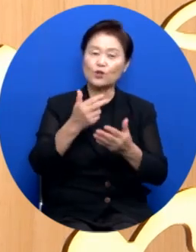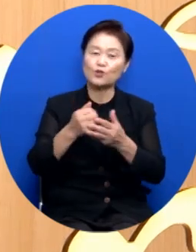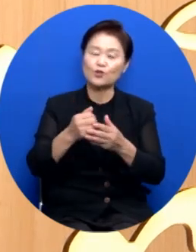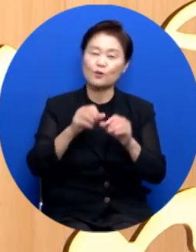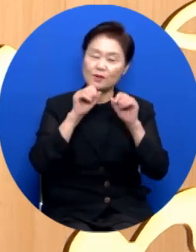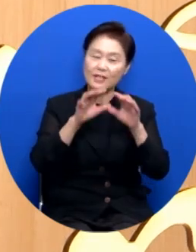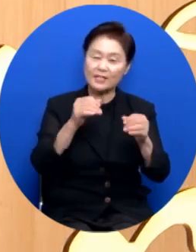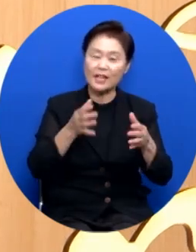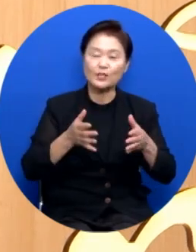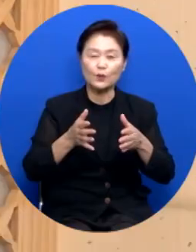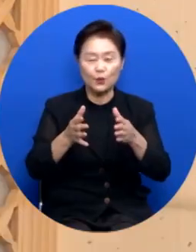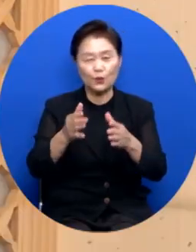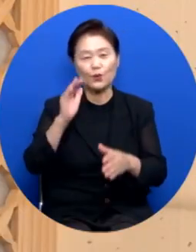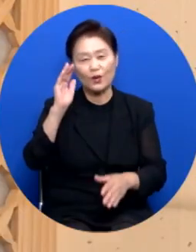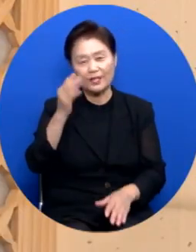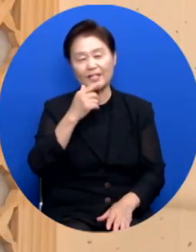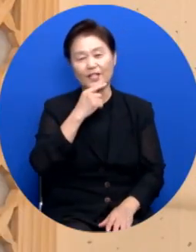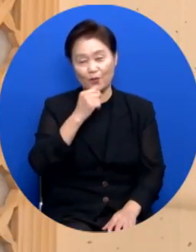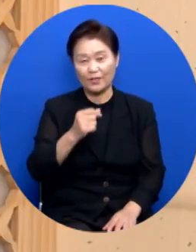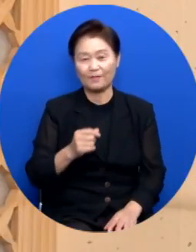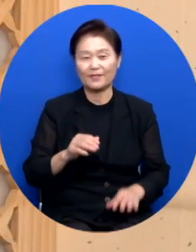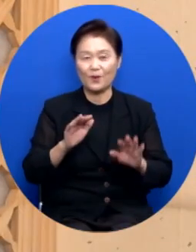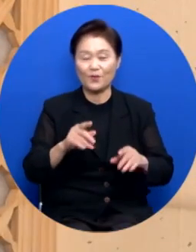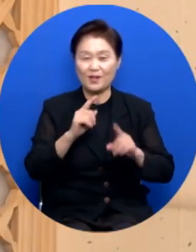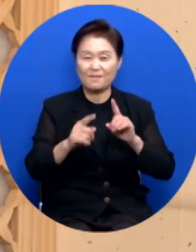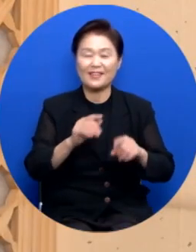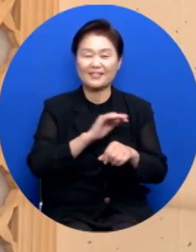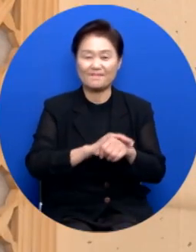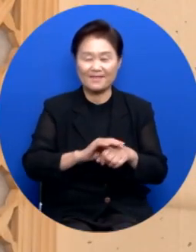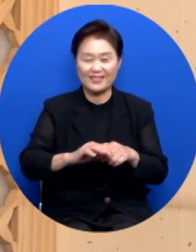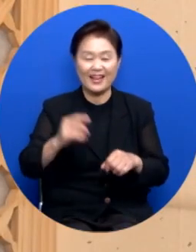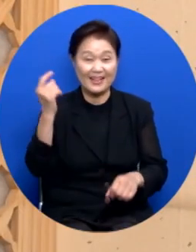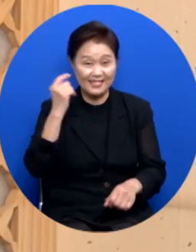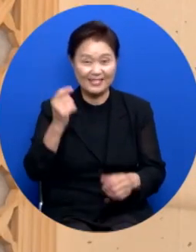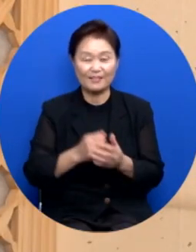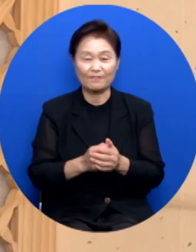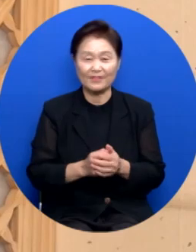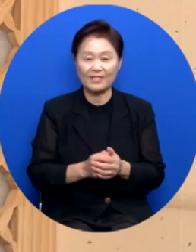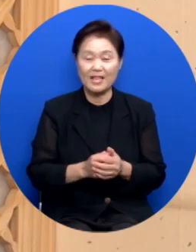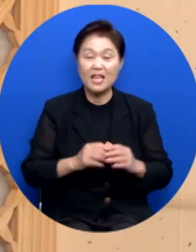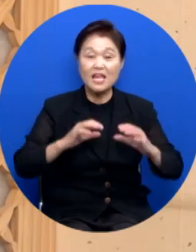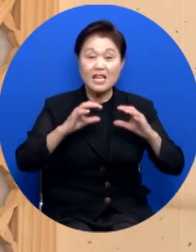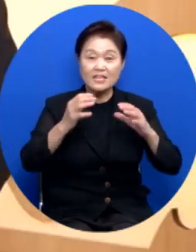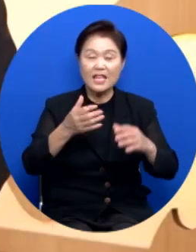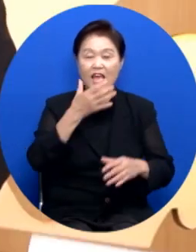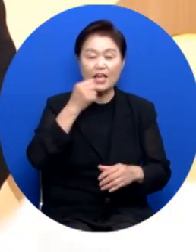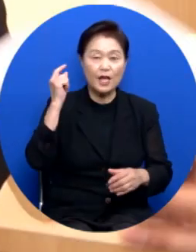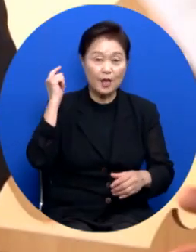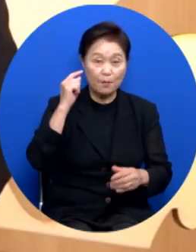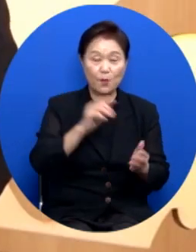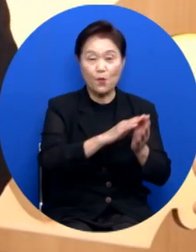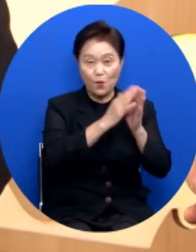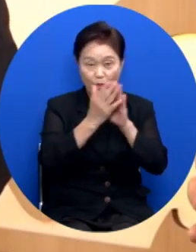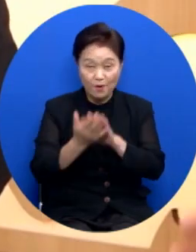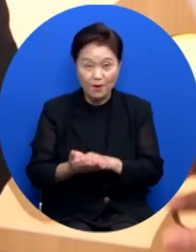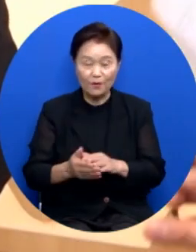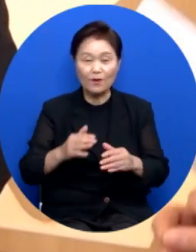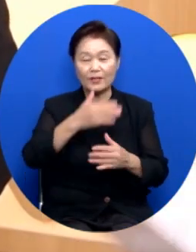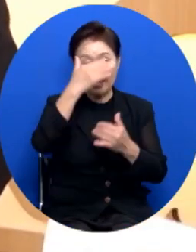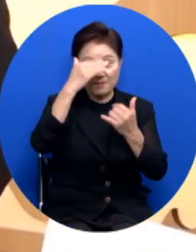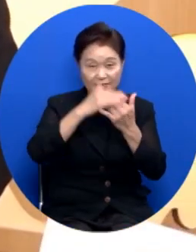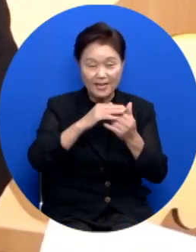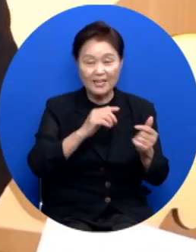좋겠다 그런 생각입니다네 오늘 말씀 잘 들었습니다이 빅 콰이어의 사역이 어 세계를 보고만 하고 또이 다음 세대를